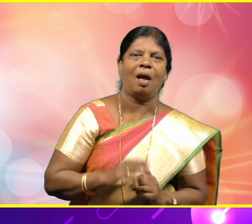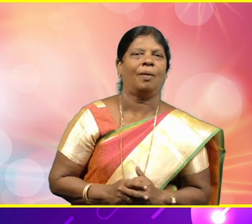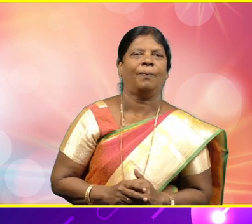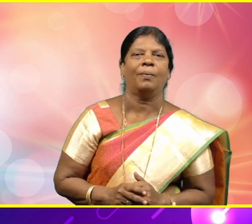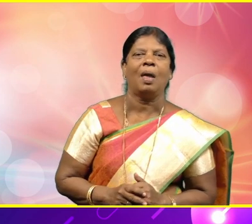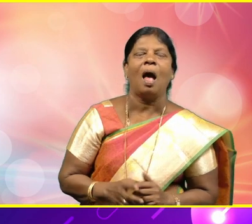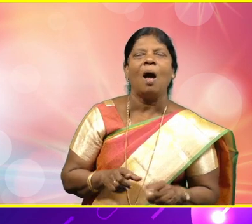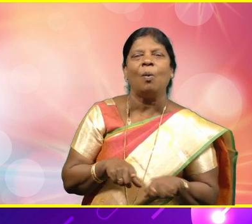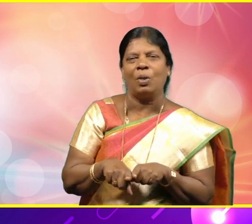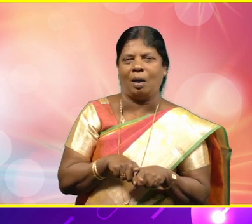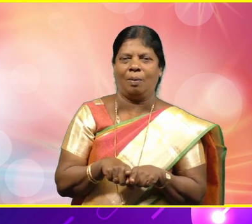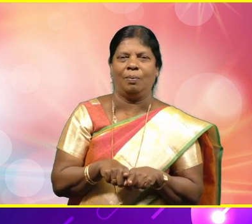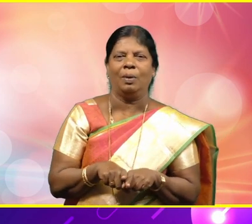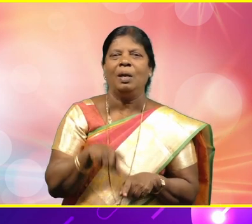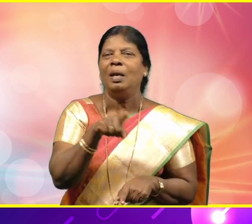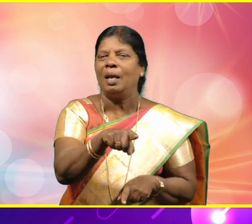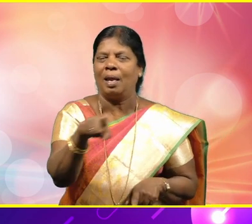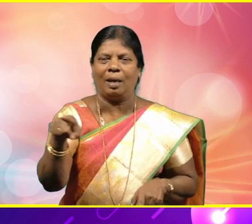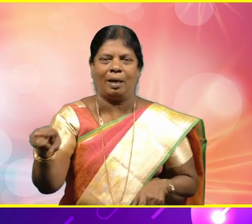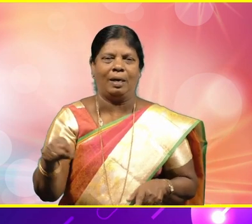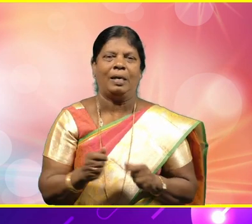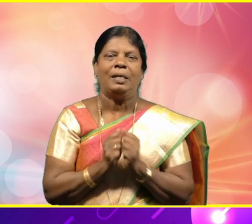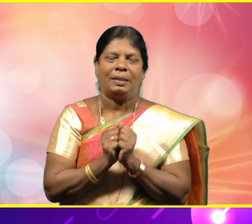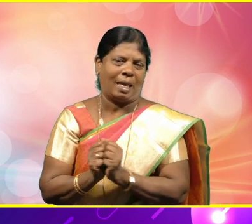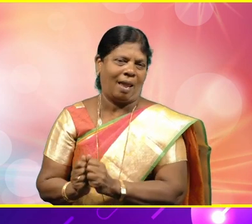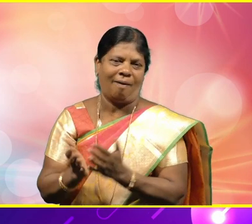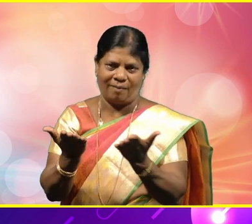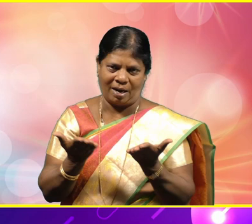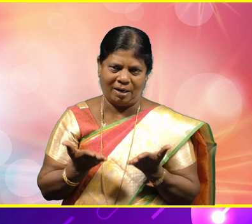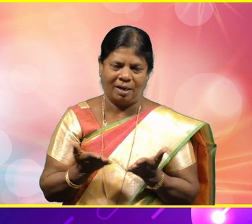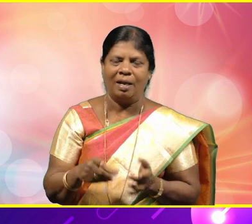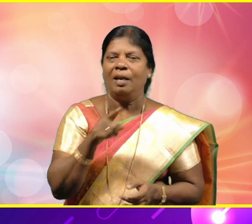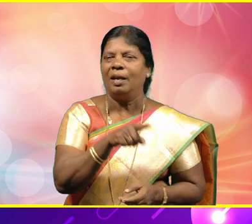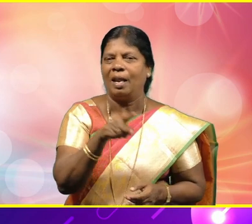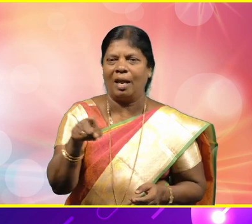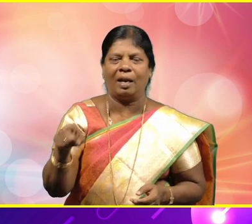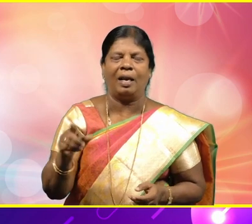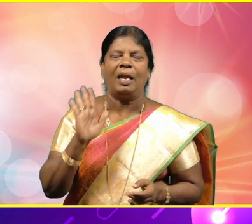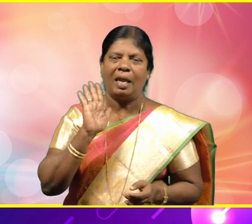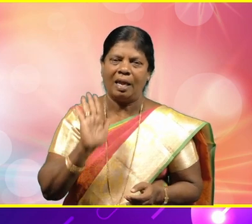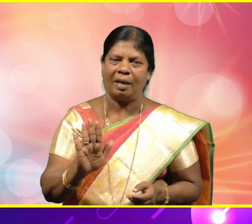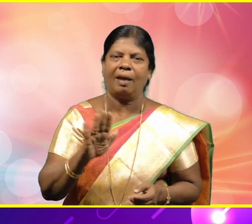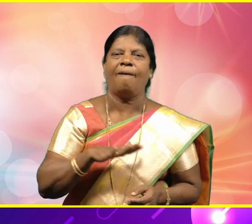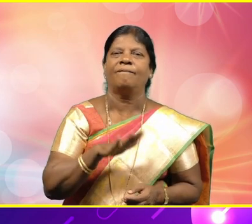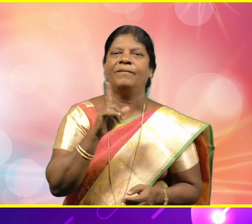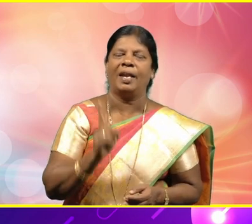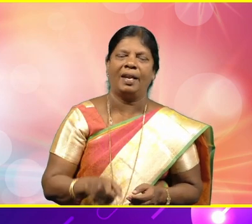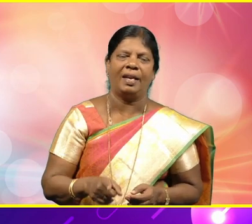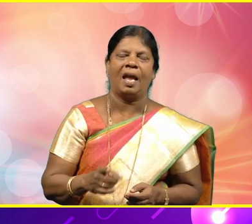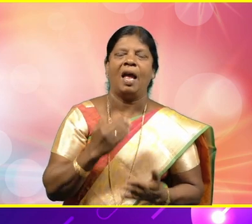இருக்கிறதா? அதாவது நீங்கள் செய்ய வேண்டிய, நீங்கள் இருக்க